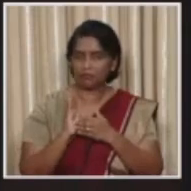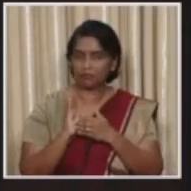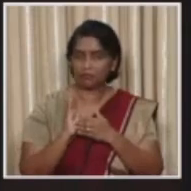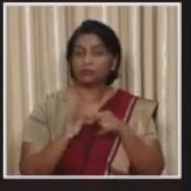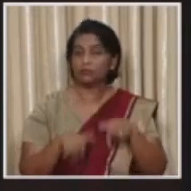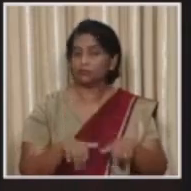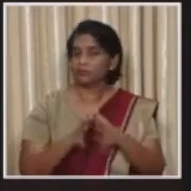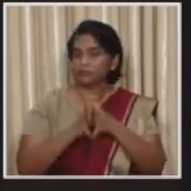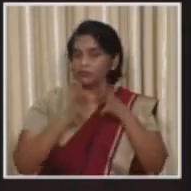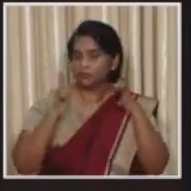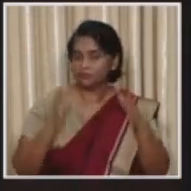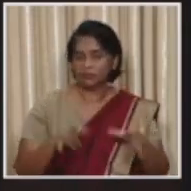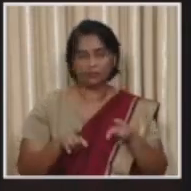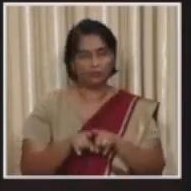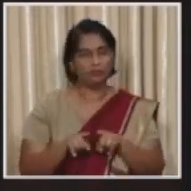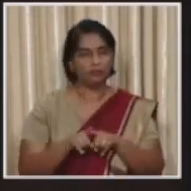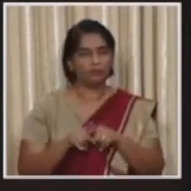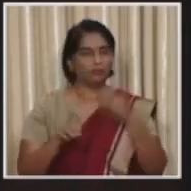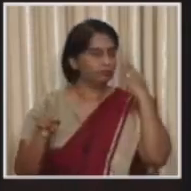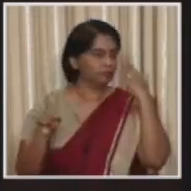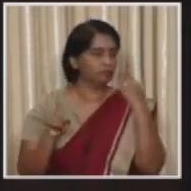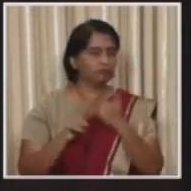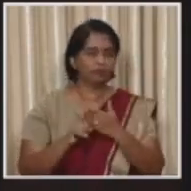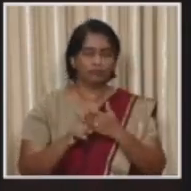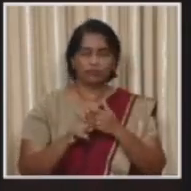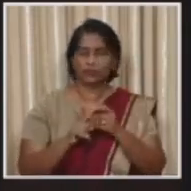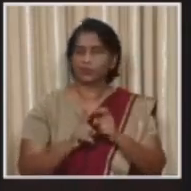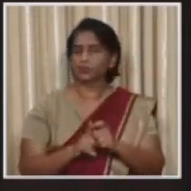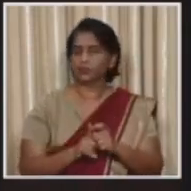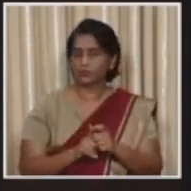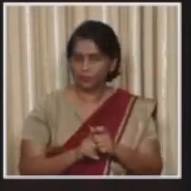මීට වඩා පුළුල් ගැඹුරු තීව්‍ර